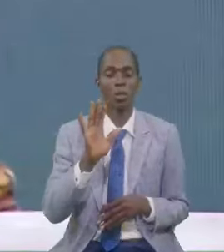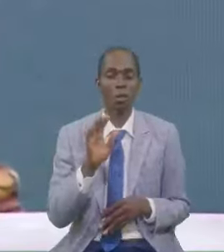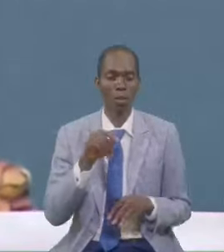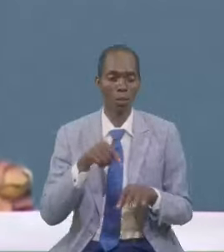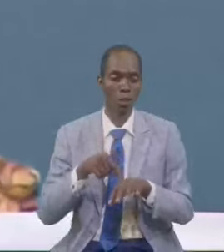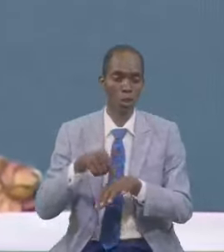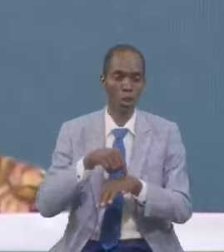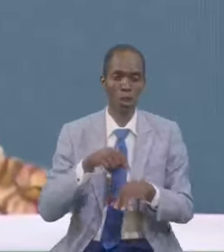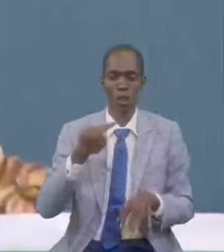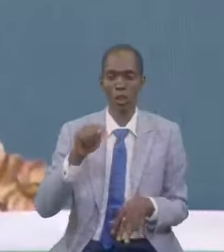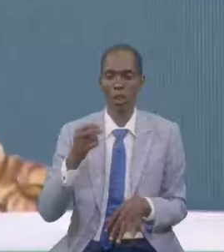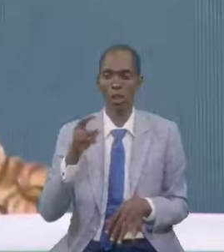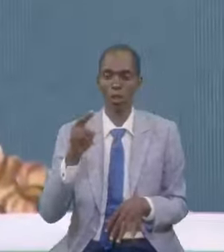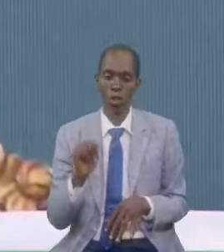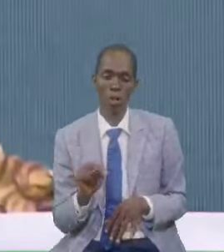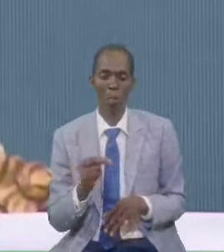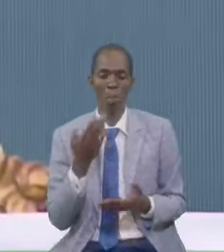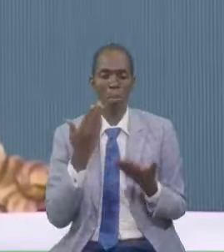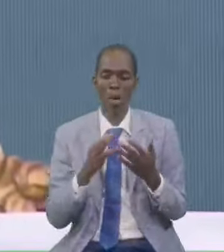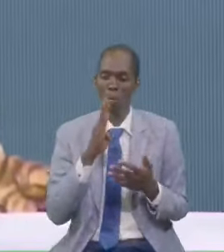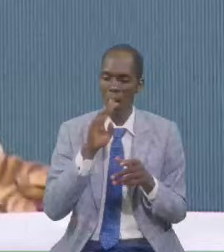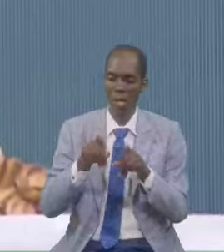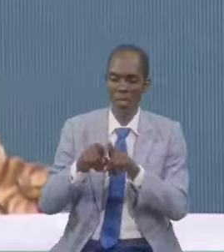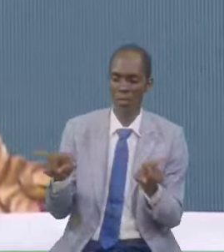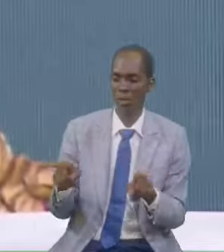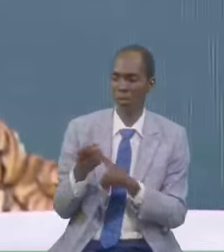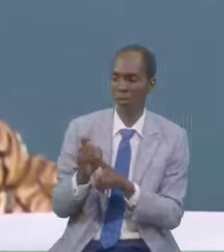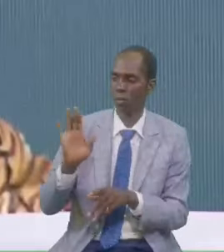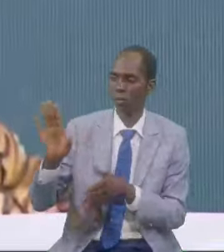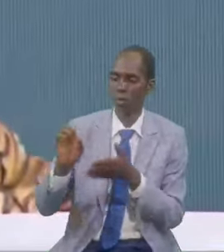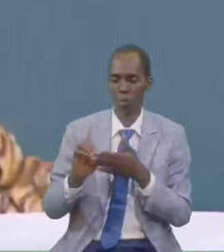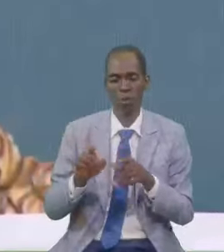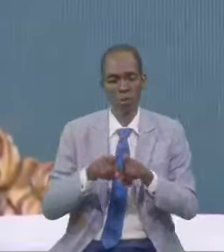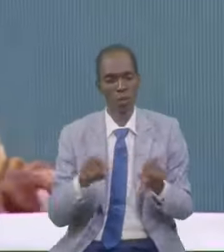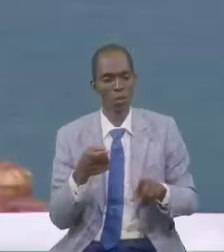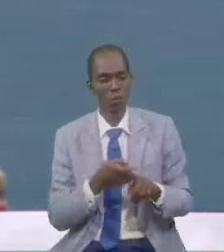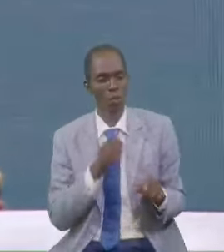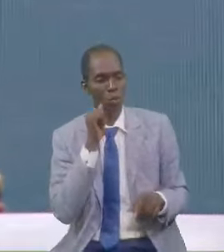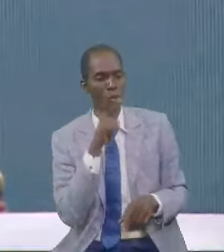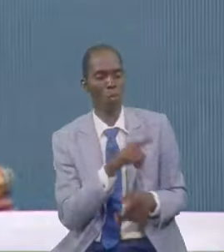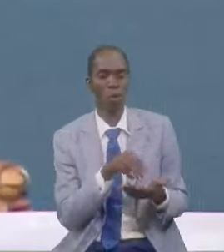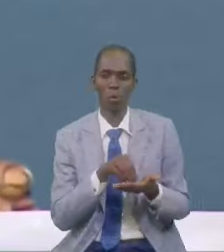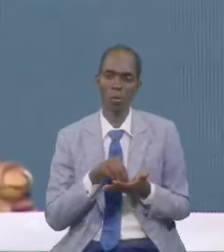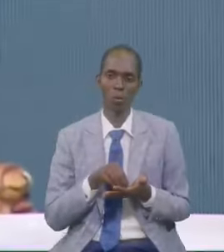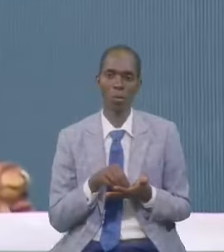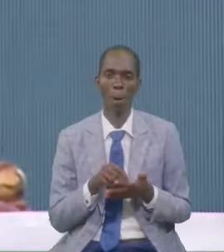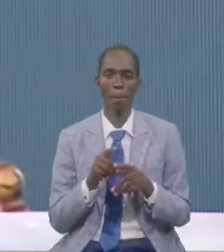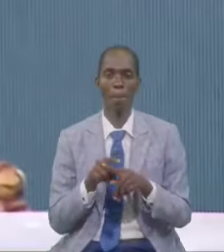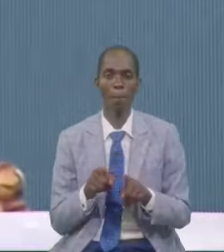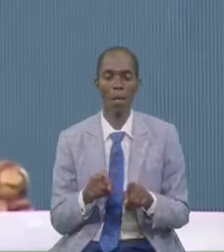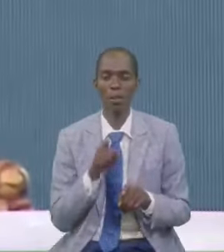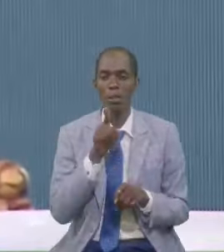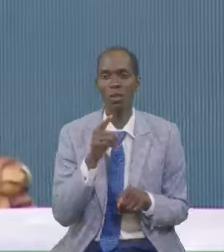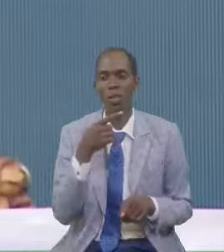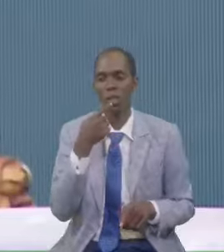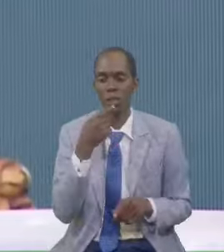his son or her son. మీ ముళ్ళు వేరేలా ఉండొచ్చు, మరొకరి ముళ్ళు వేరేలా ఉండొచ్చు. But you say, this will not stop